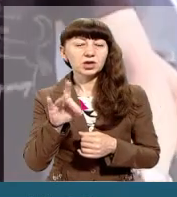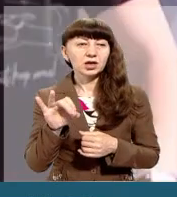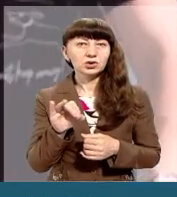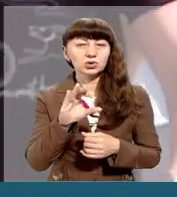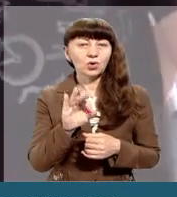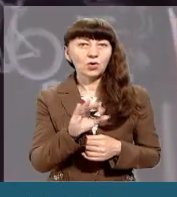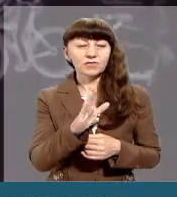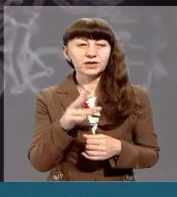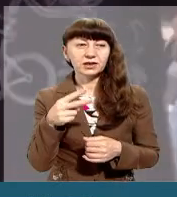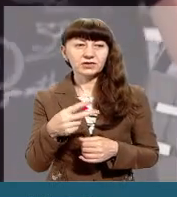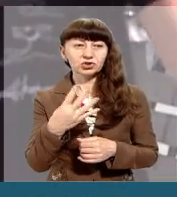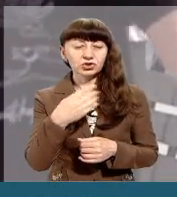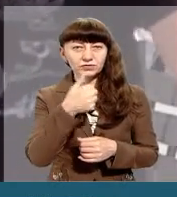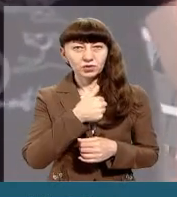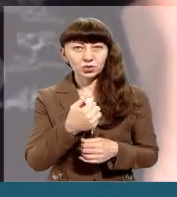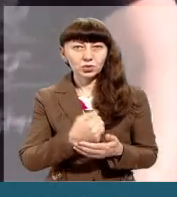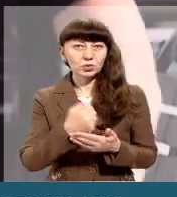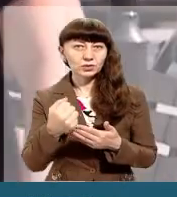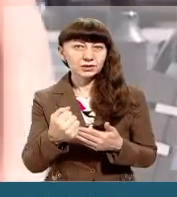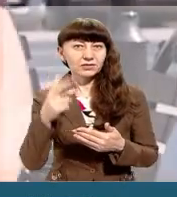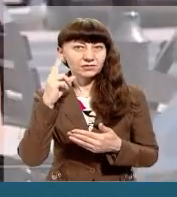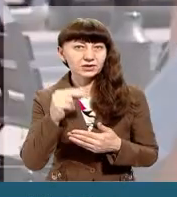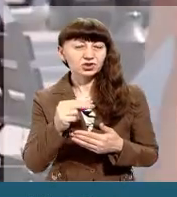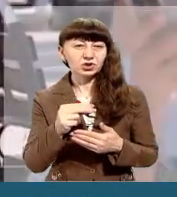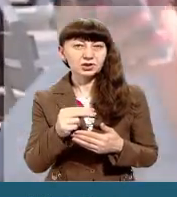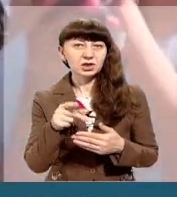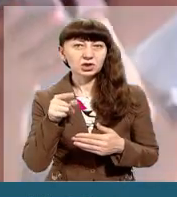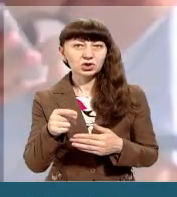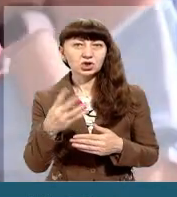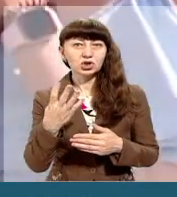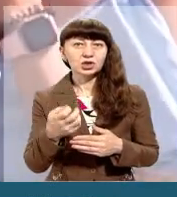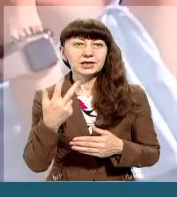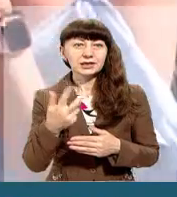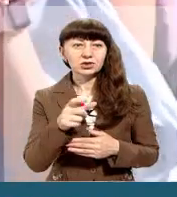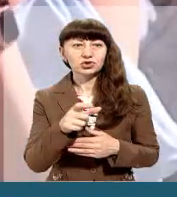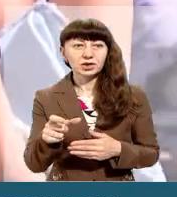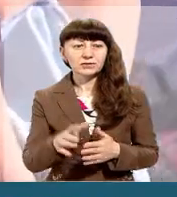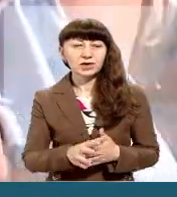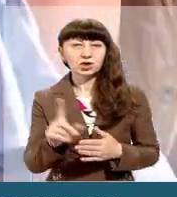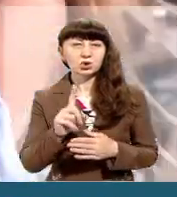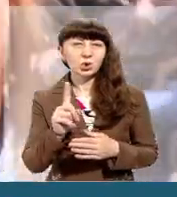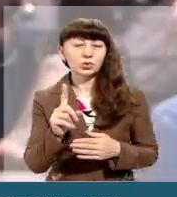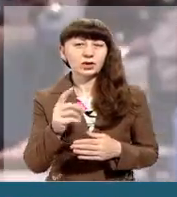перенаселенцев. На 2024 год установлена в количестве 9403 человека, что на